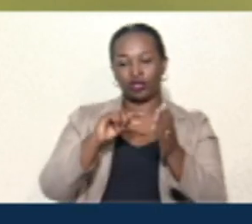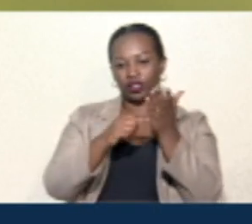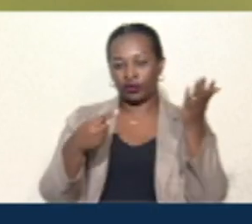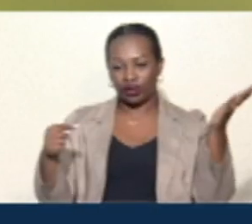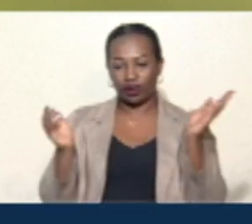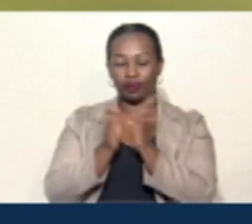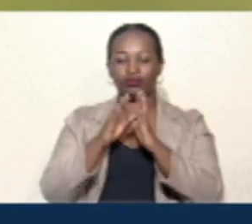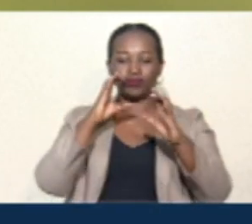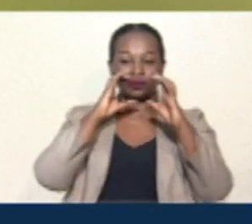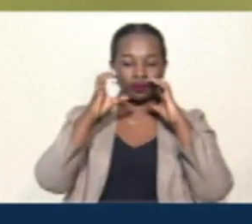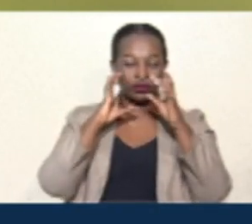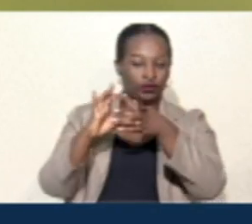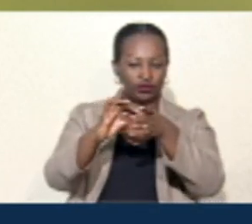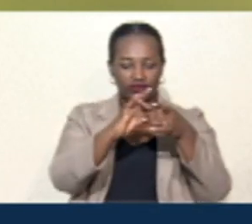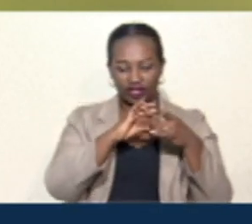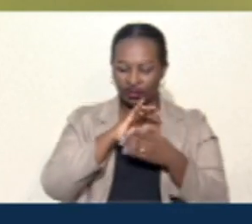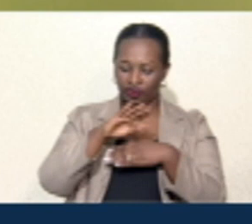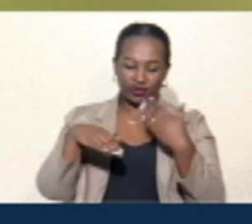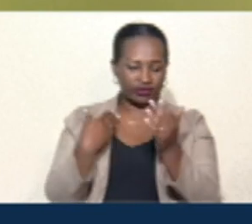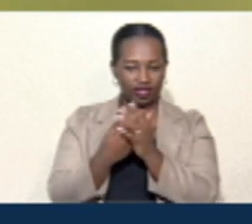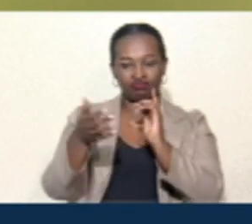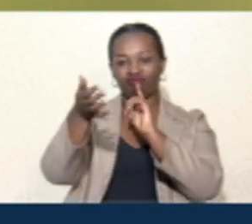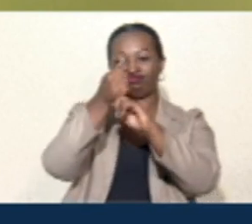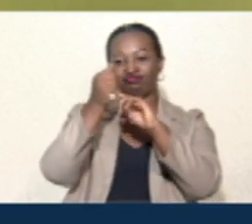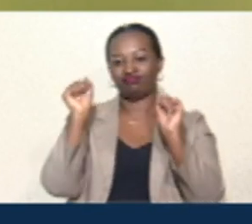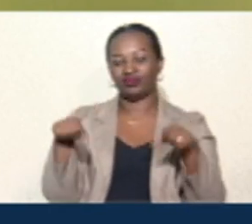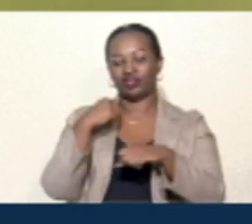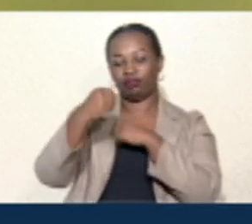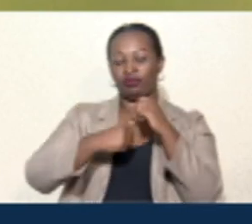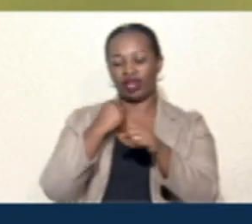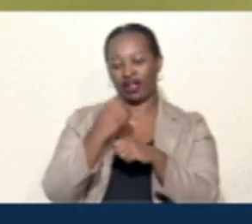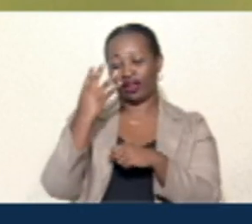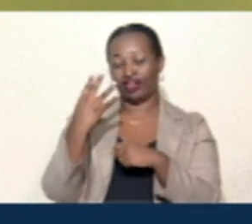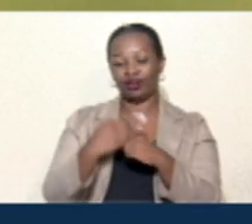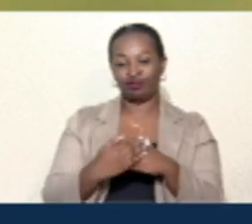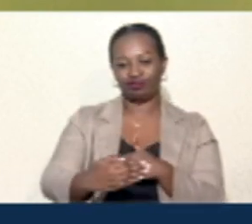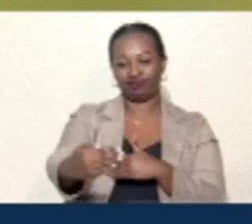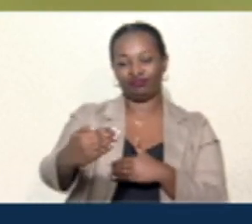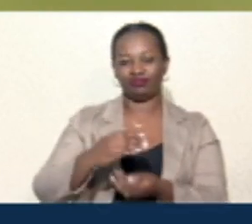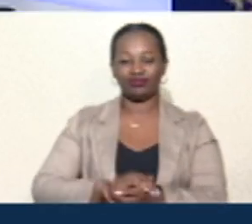n'itumanaho noneho tufatanye kugira ngo ibyo byose bishobore kuba byagerwaho muri iyo myaka 4 iri imbere.